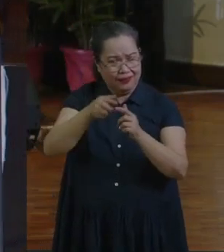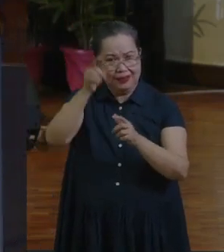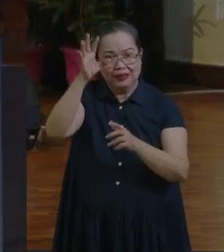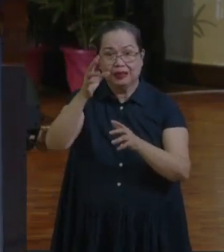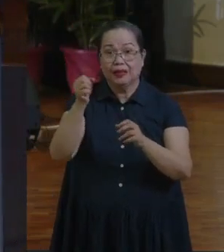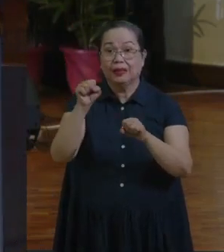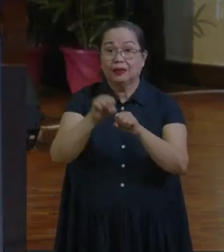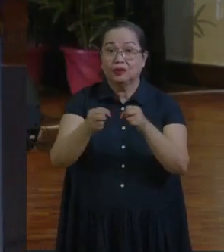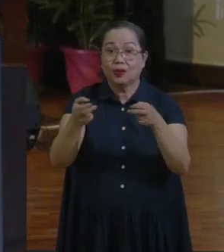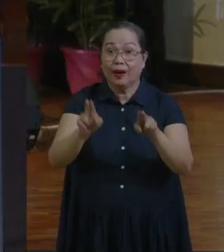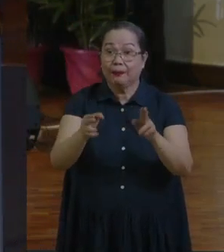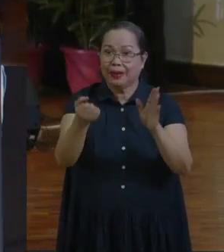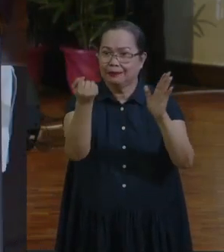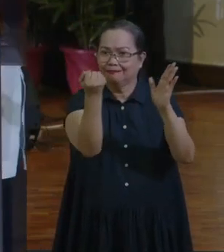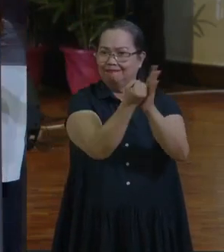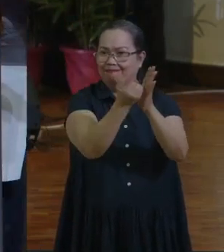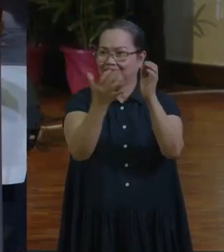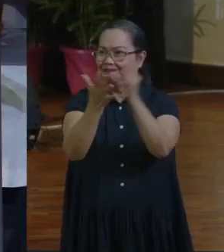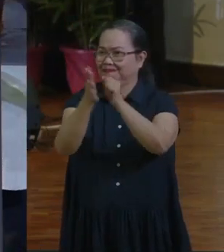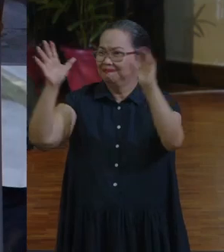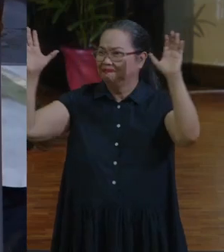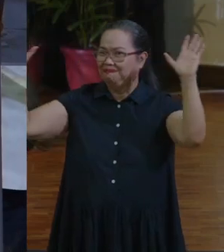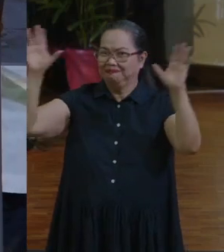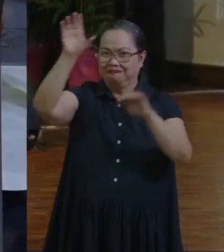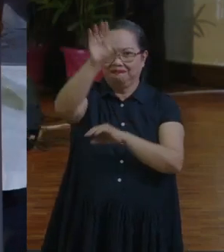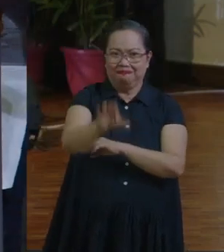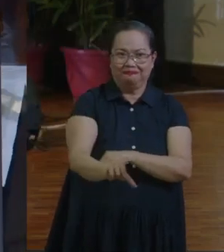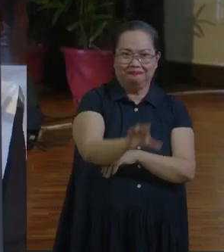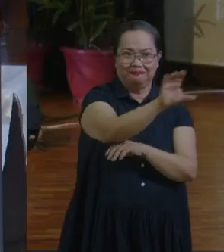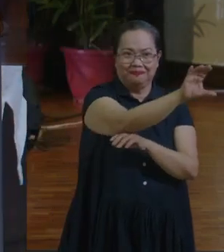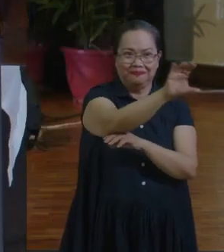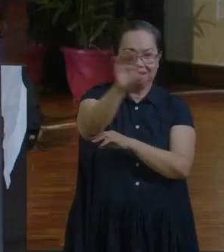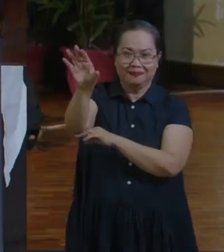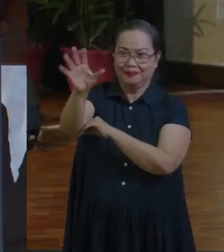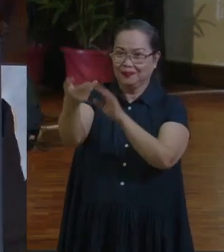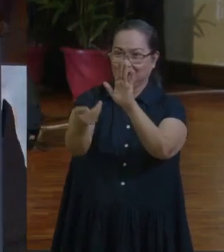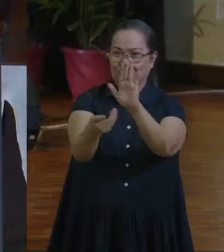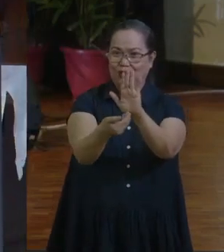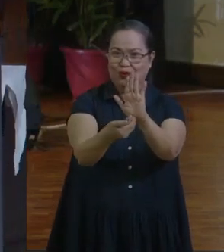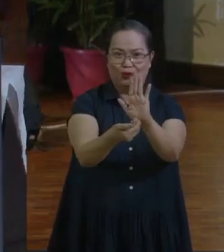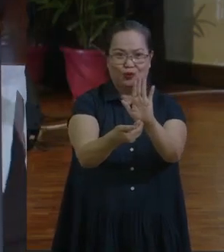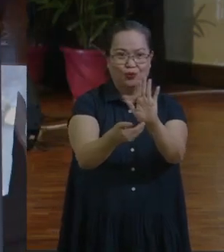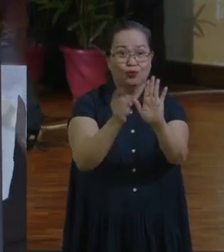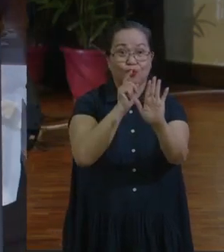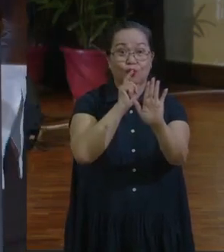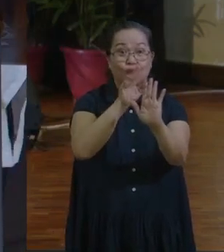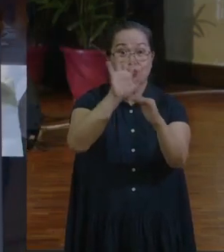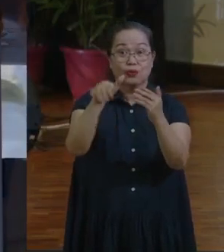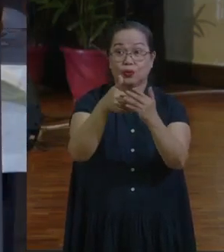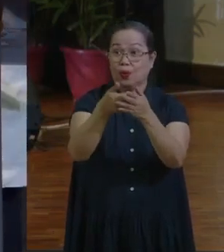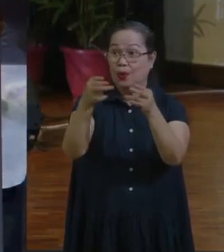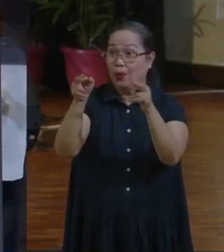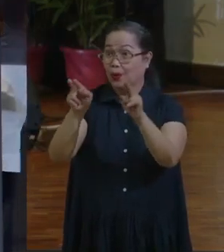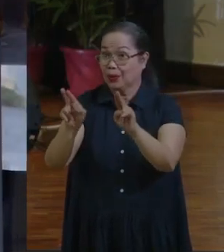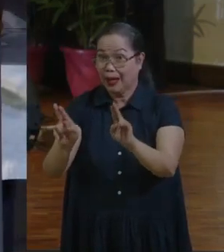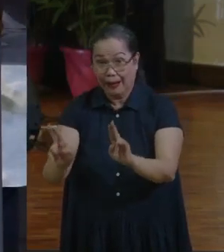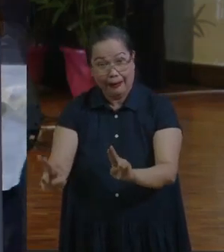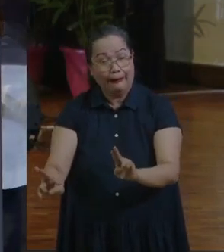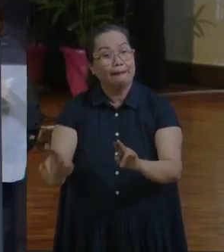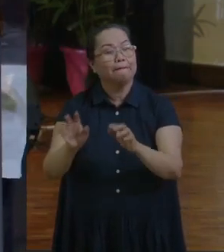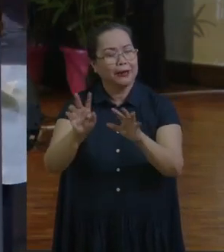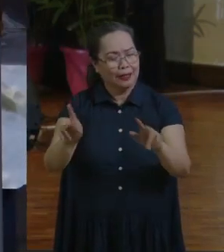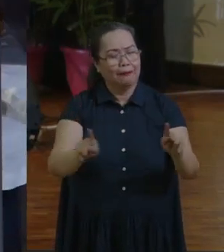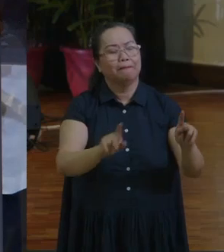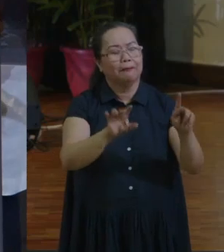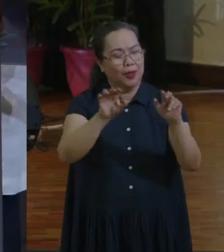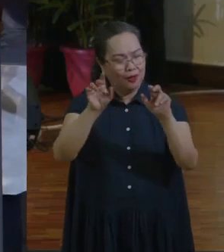sa krus. So ang kanyang pagkapako sa krus ay katunayan na totoo lahat ang kanyang